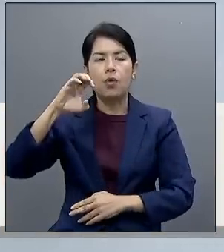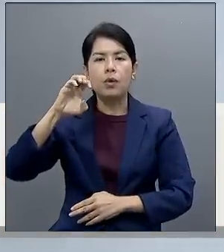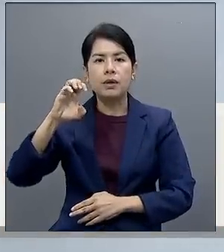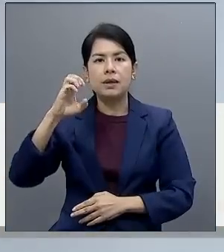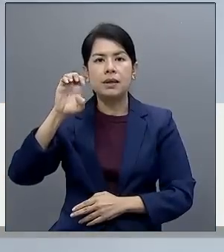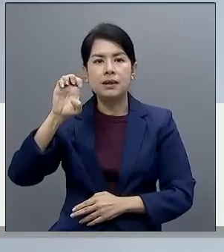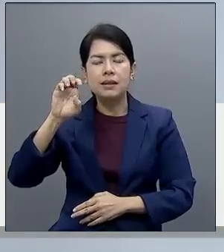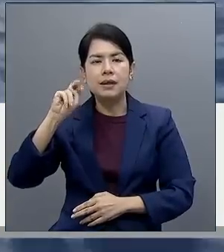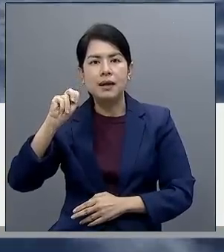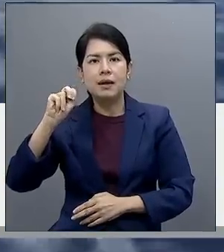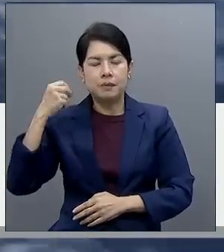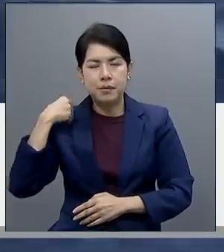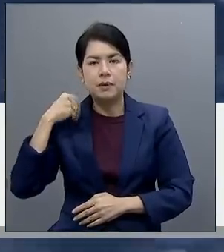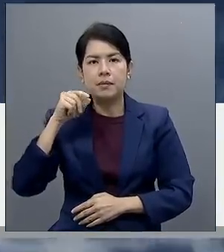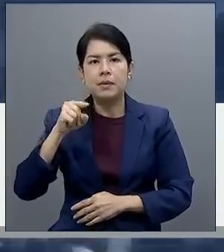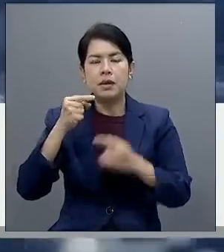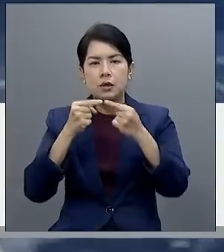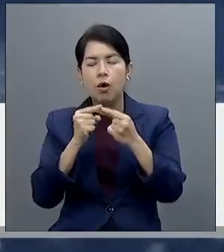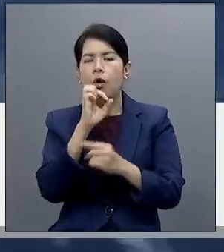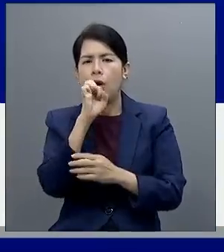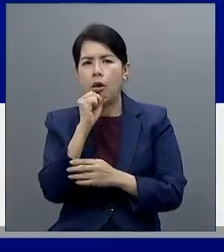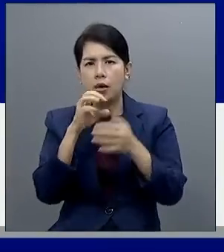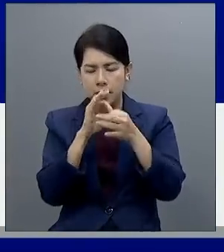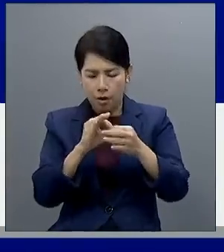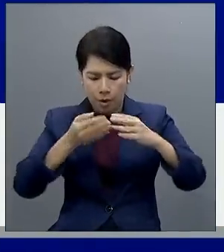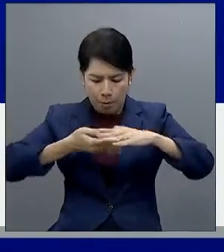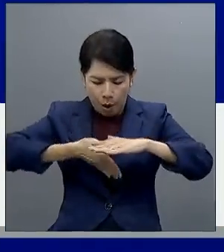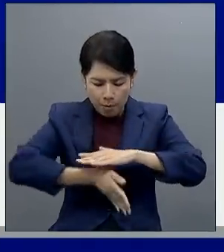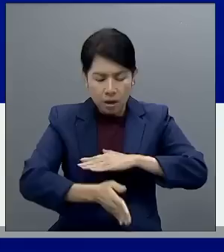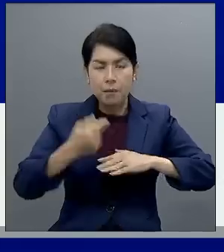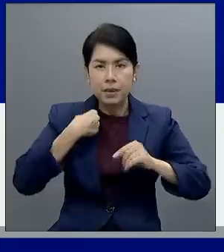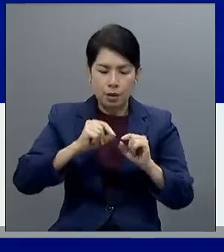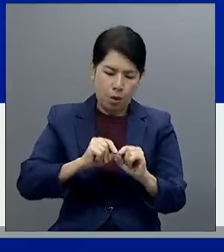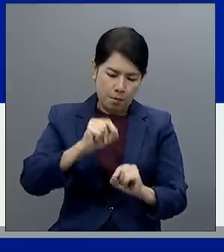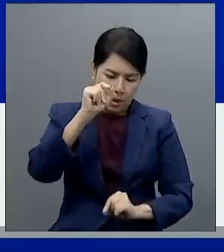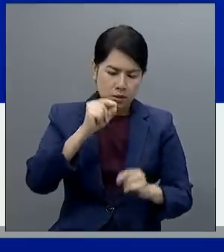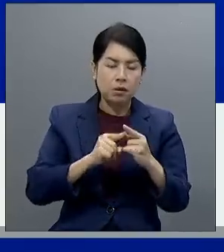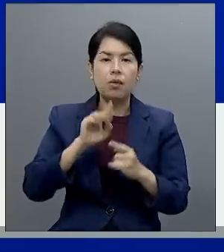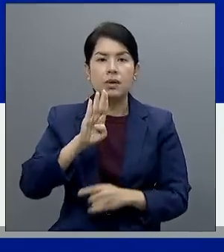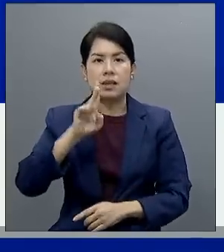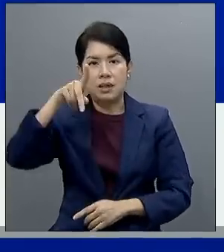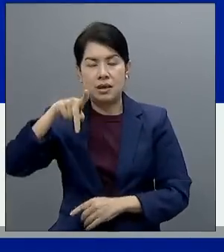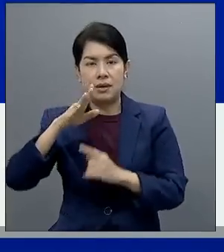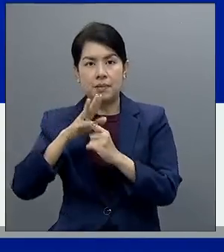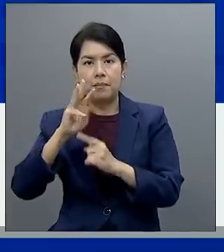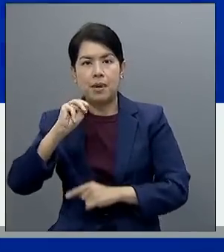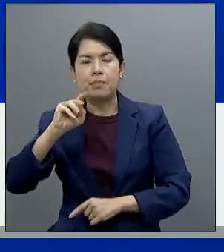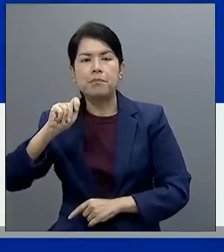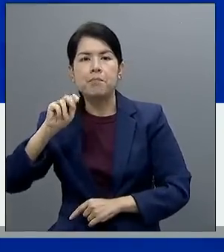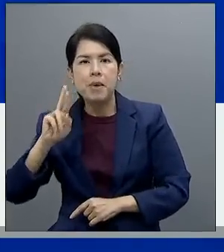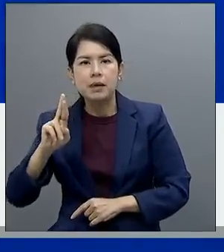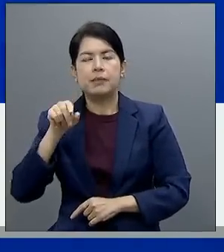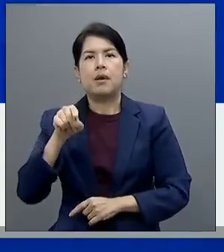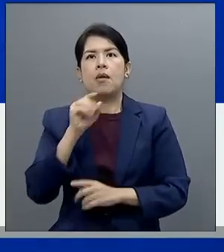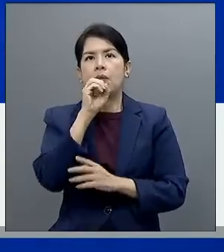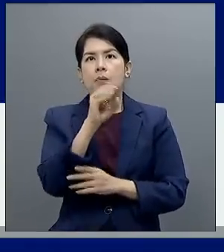ทดสอบโครงสร้างต้านความดันของเรือไททันที่ความลึก 4000เมตรนะคะแล้วก็ยกให้เรือรุ่นนี้ค่ะเป็น